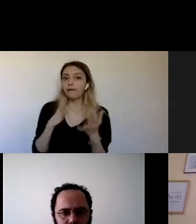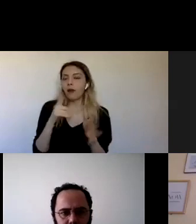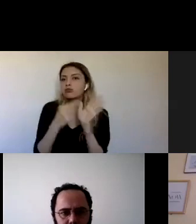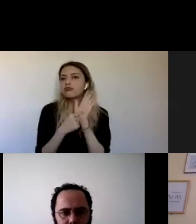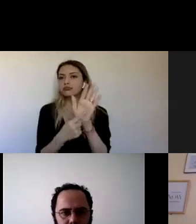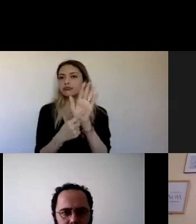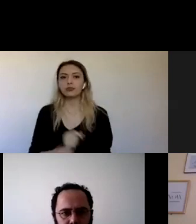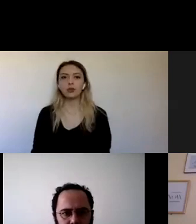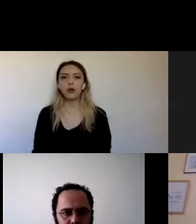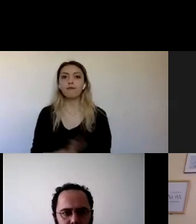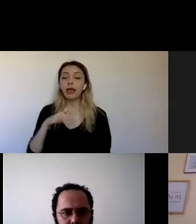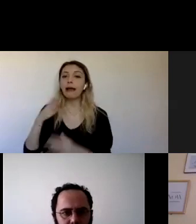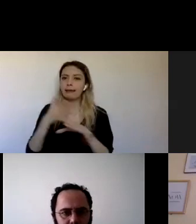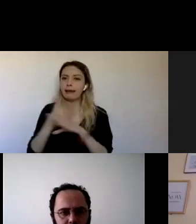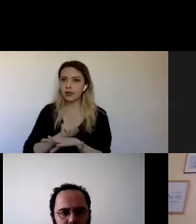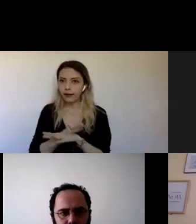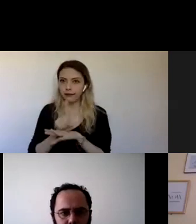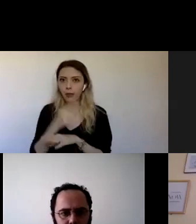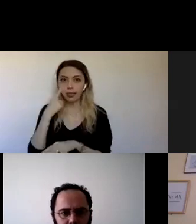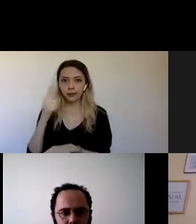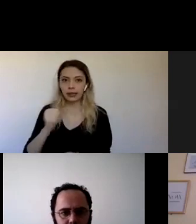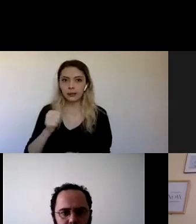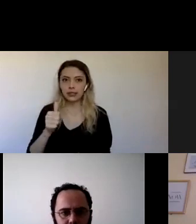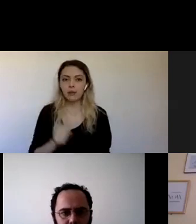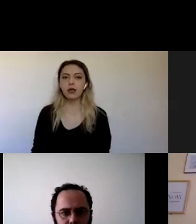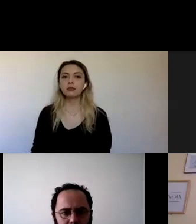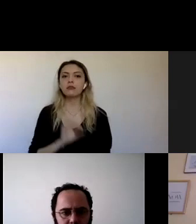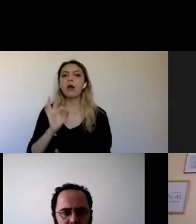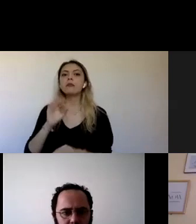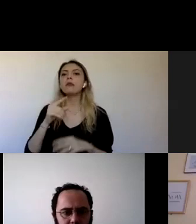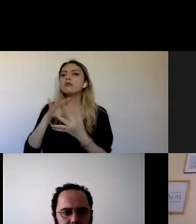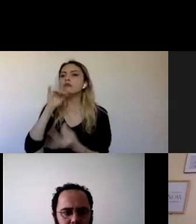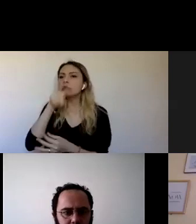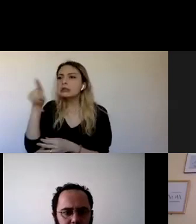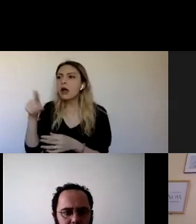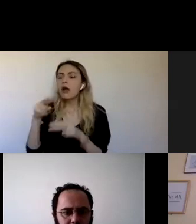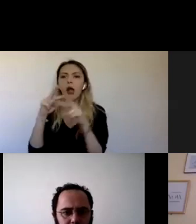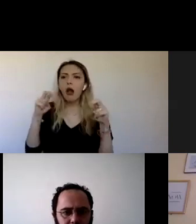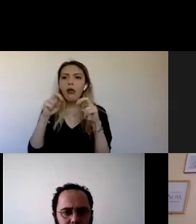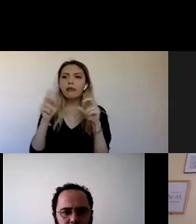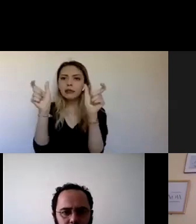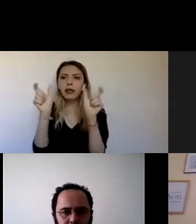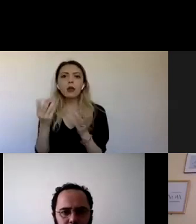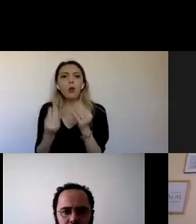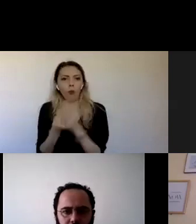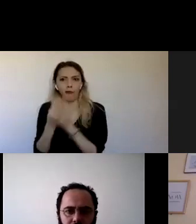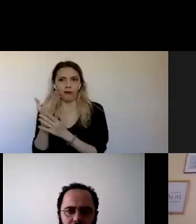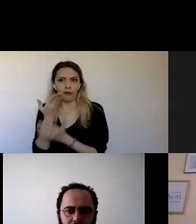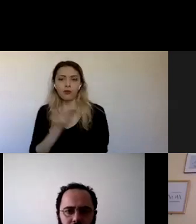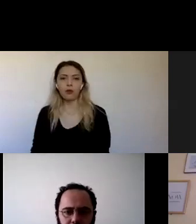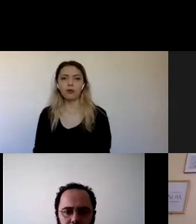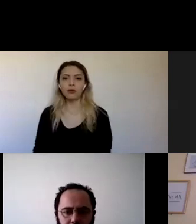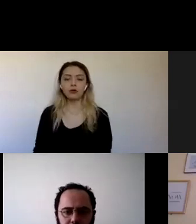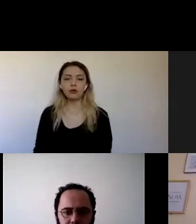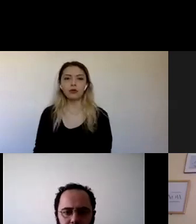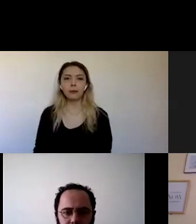olarak baktığımızda benzer bir şekilde şu an insanların en çok aradığı şeyler bunlar. Bu bize aslında gündeme dair